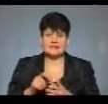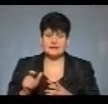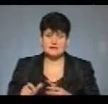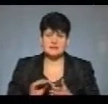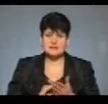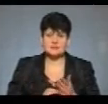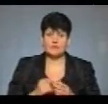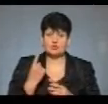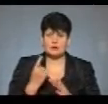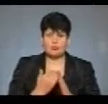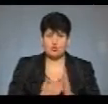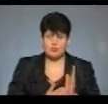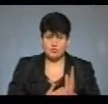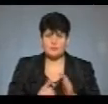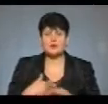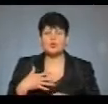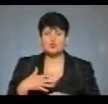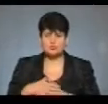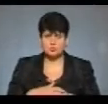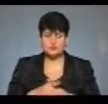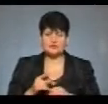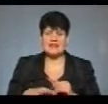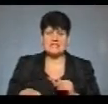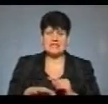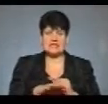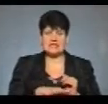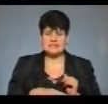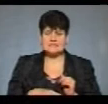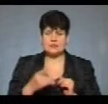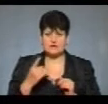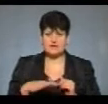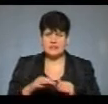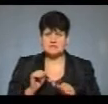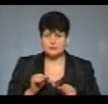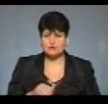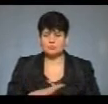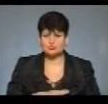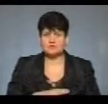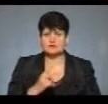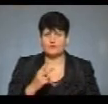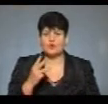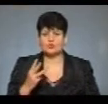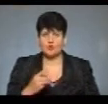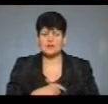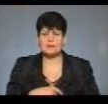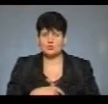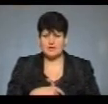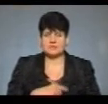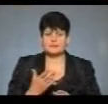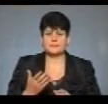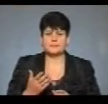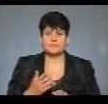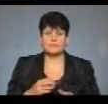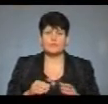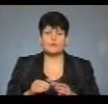один протокол. Хоча ми розуміємо, що на дільницях, на одній дільниці могли відбуватися вибори двох-трьох депутатів, так? Оскільки